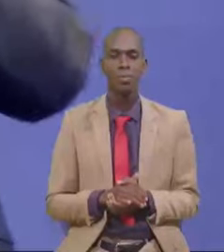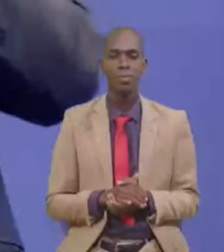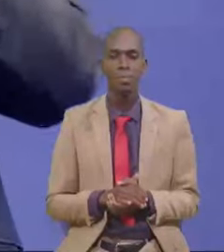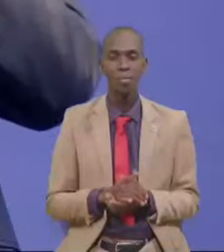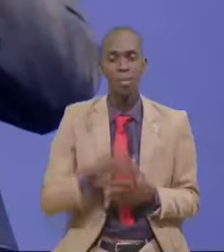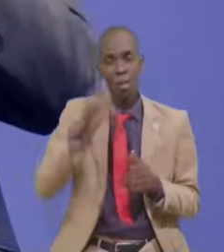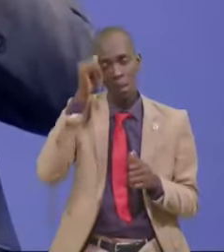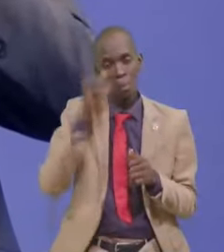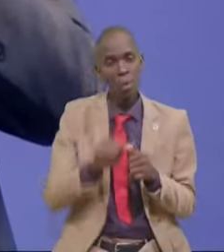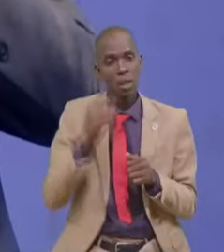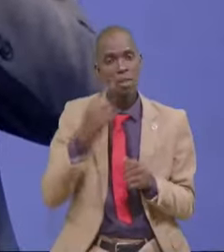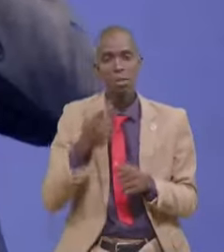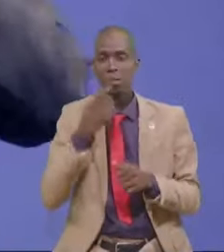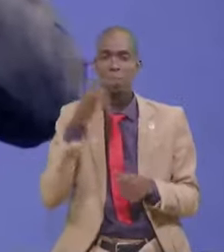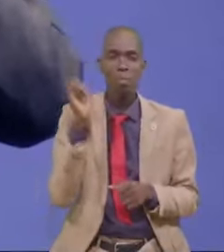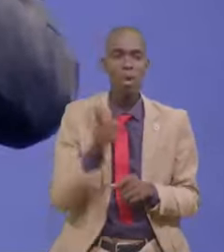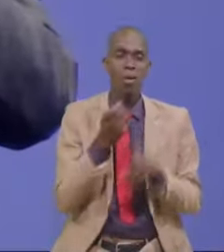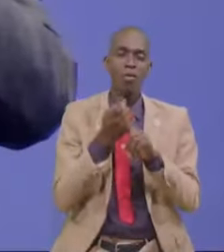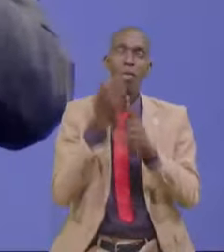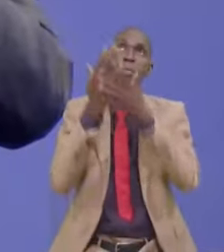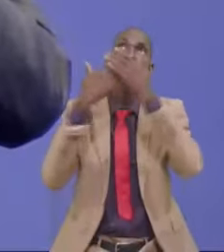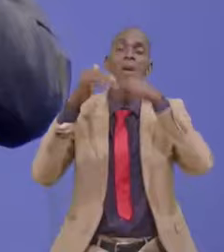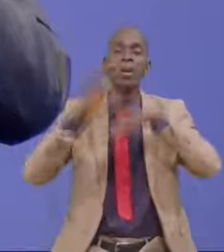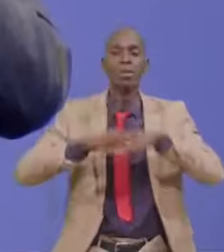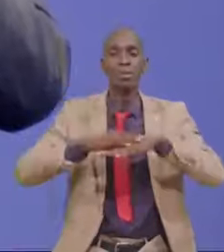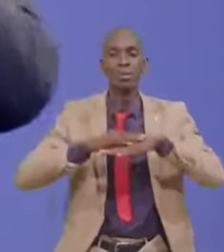Rappelez-vous le commandement venant du ciel.